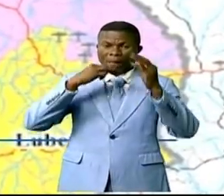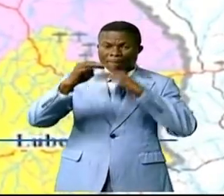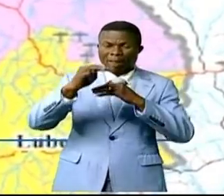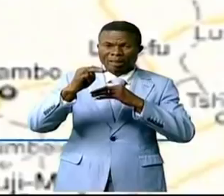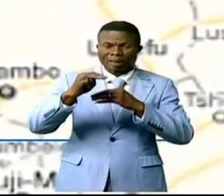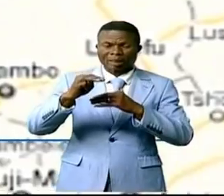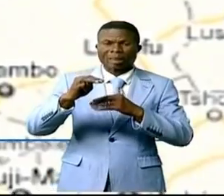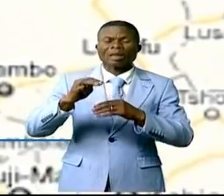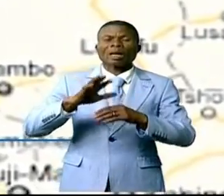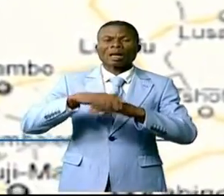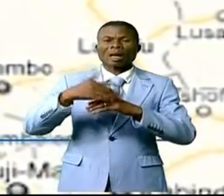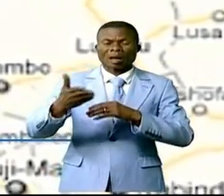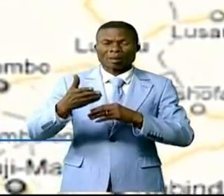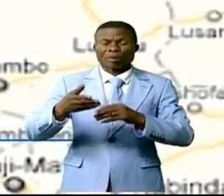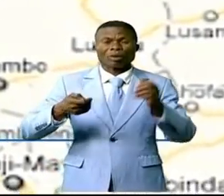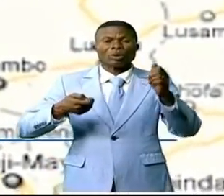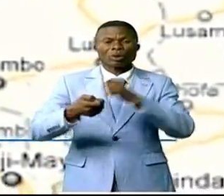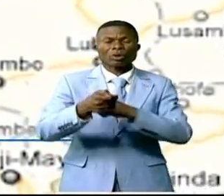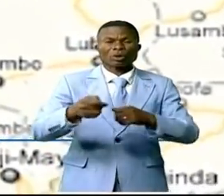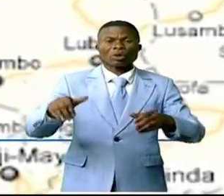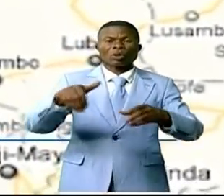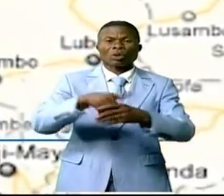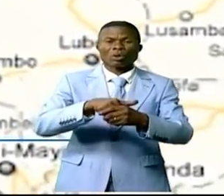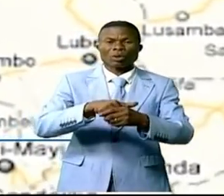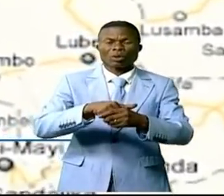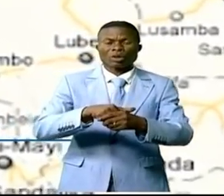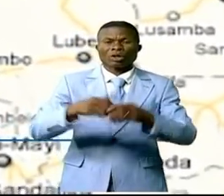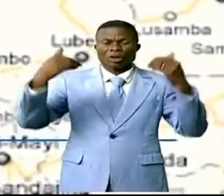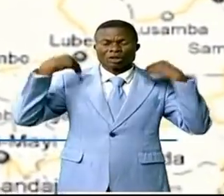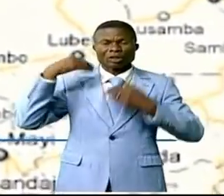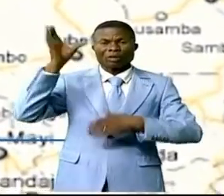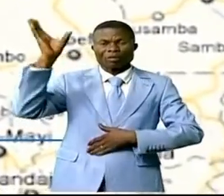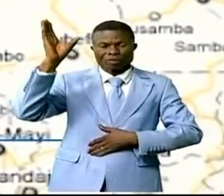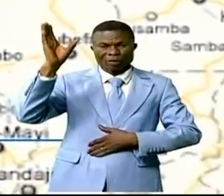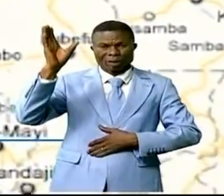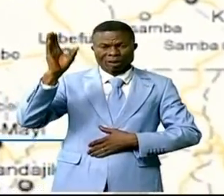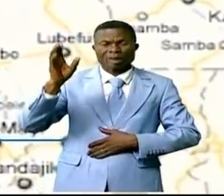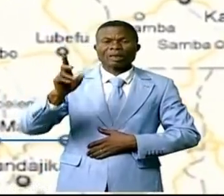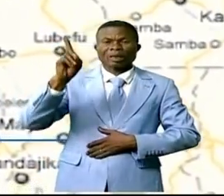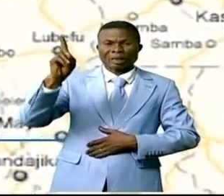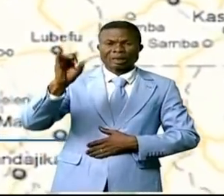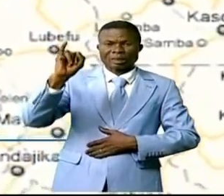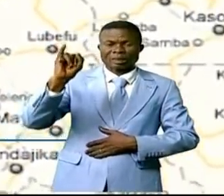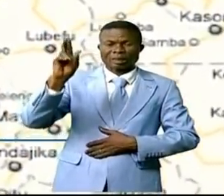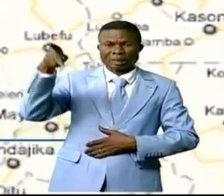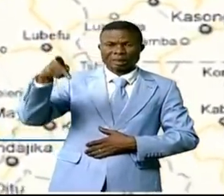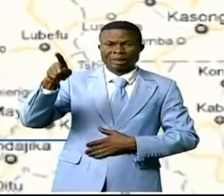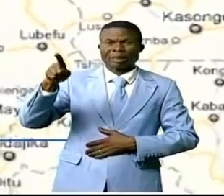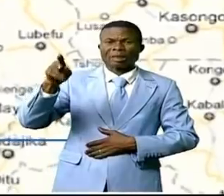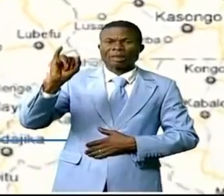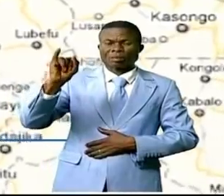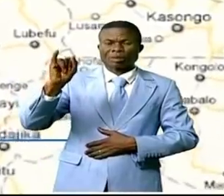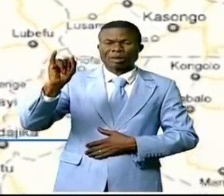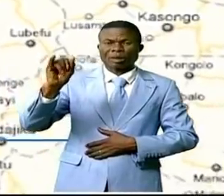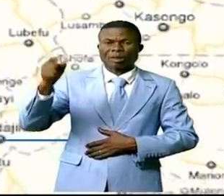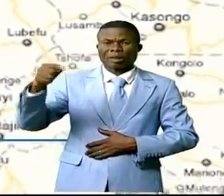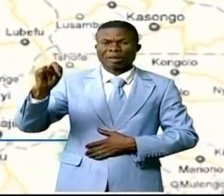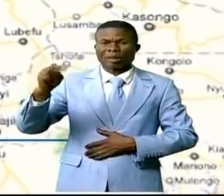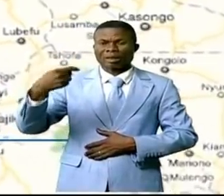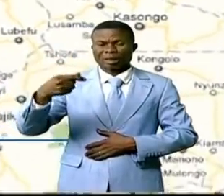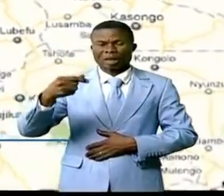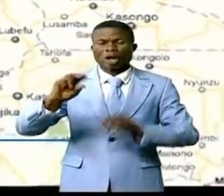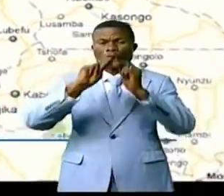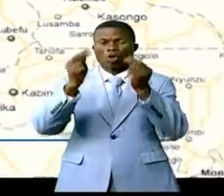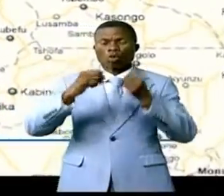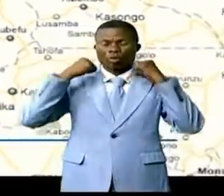lendemain du maître de l'époux de la chef de groupement d'Ipinga dans les territoires de Lomela par un groupe de bandits